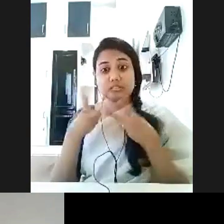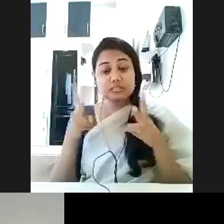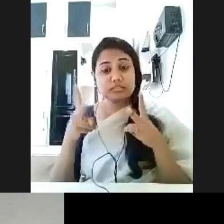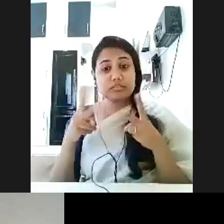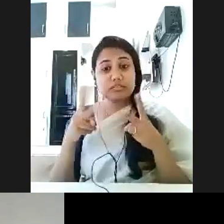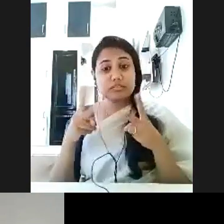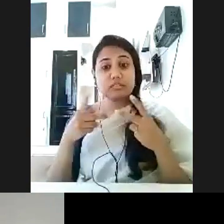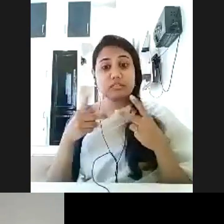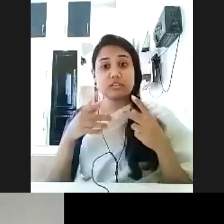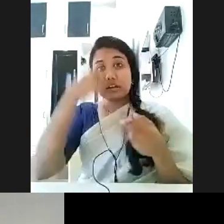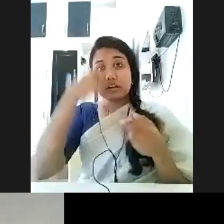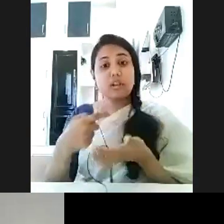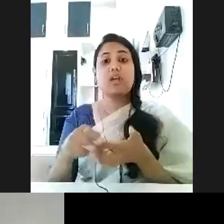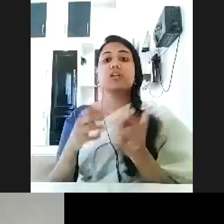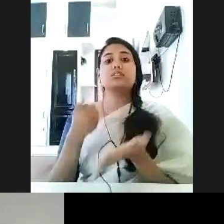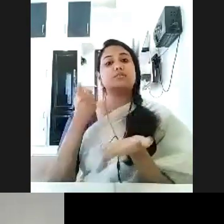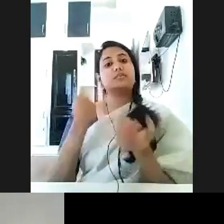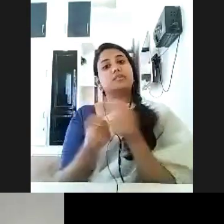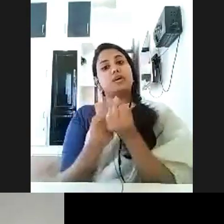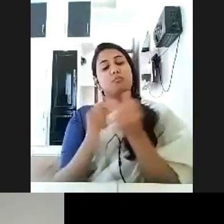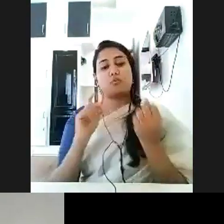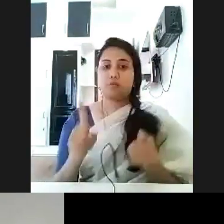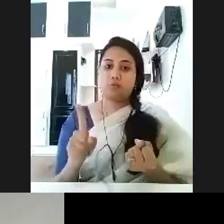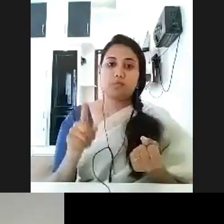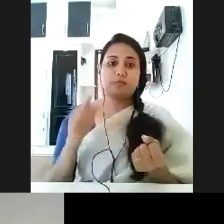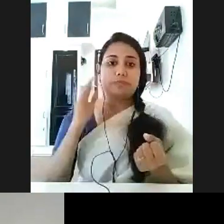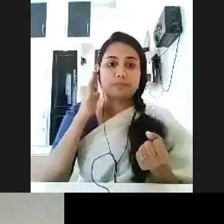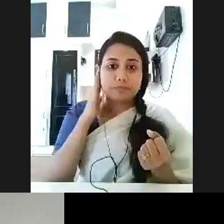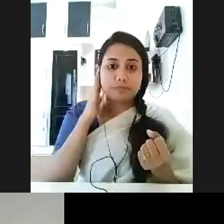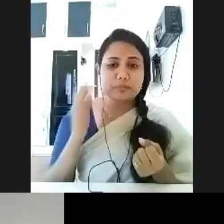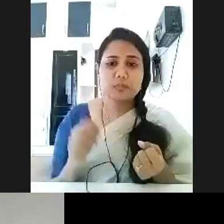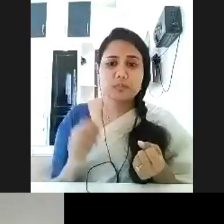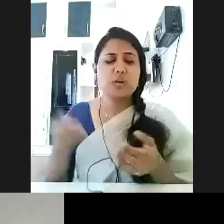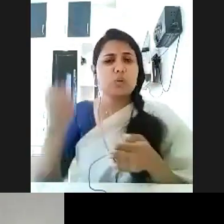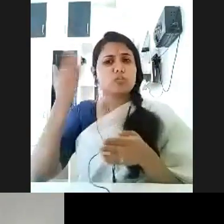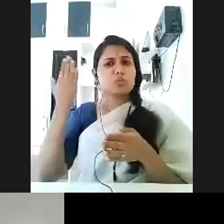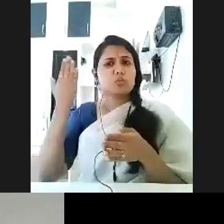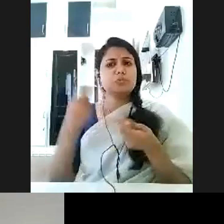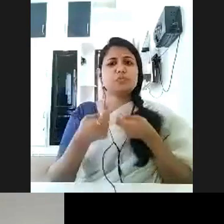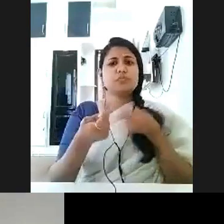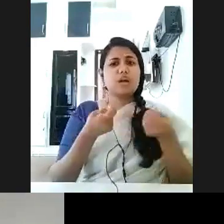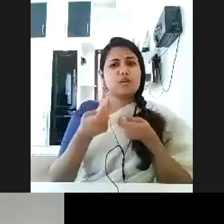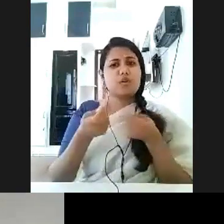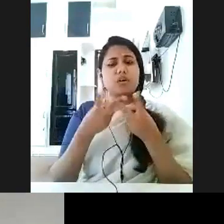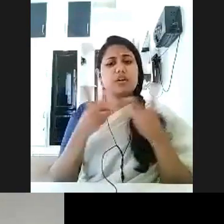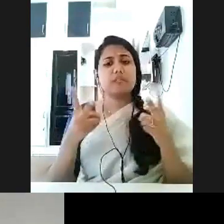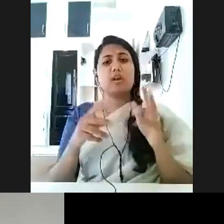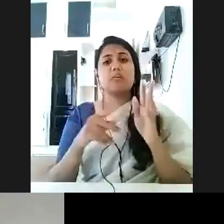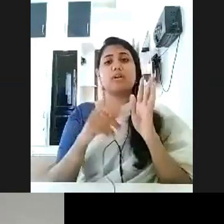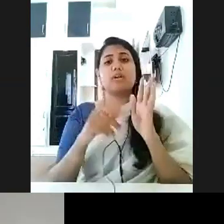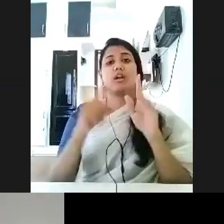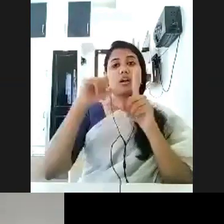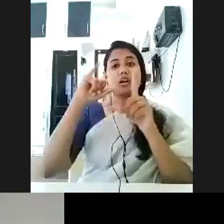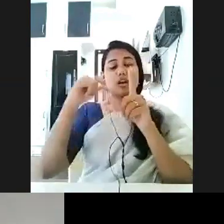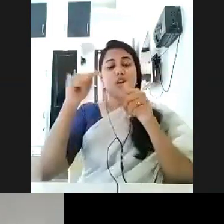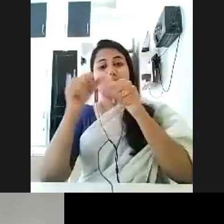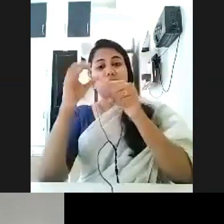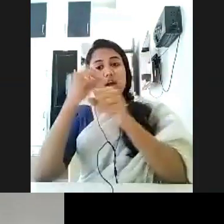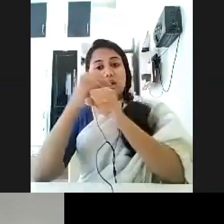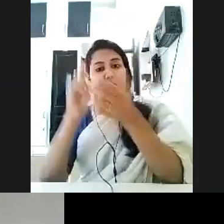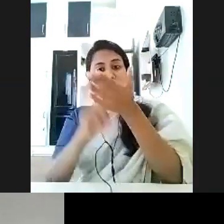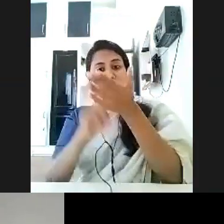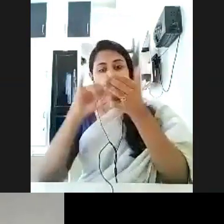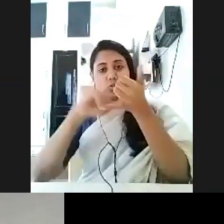സോ ഇപ്പോൾ മുമ്പൊക്കെ നമുക്ക് മാനേജ്മെൻറ്റിൽ ഡയഗ്നോസിസ്, ഫിസിയോതെറാപ്പി, ഓർത്തോപെഡിക്, സൈക്കോളജിക്കൽ